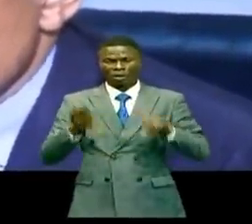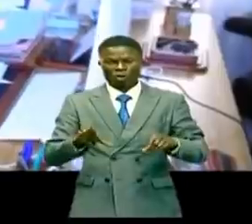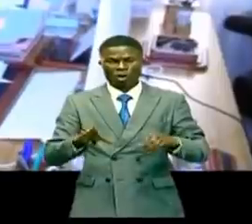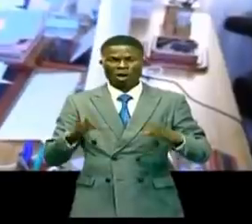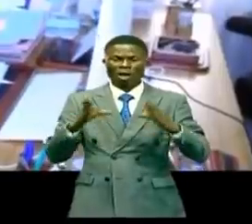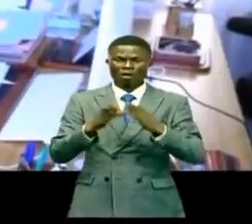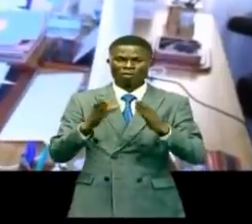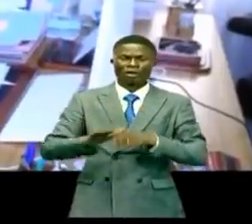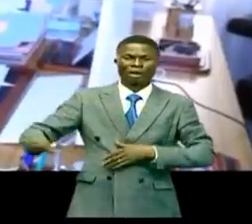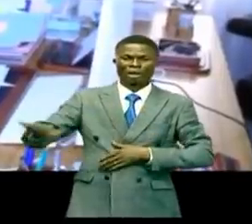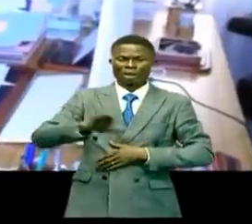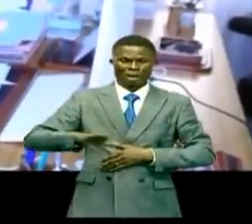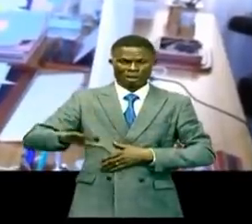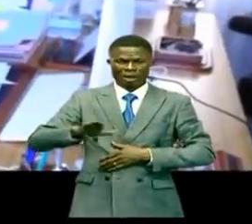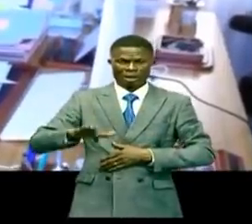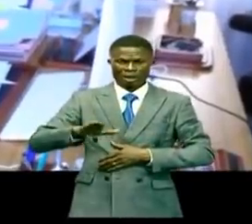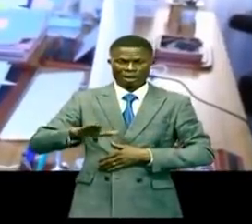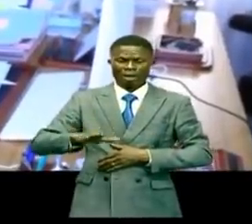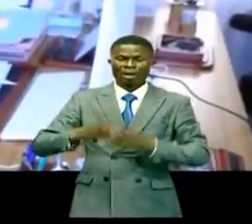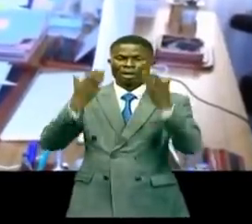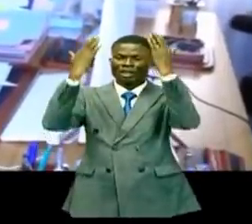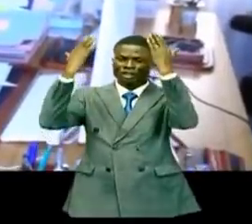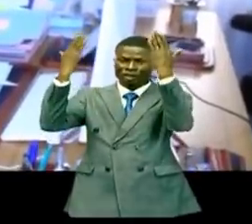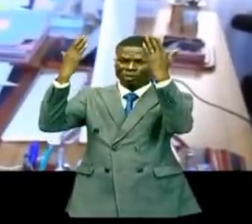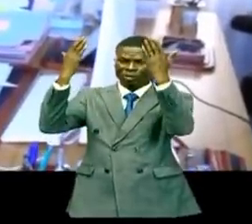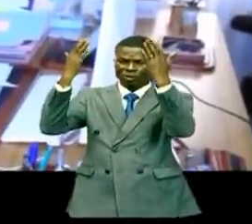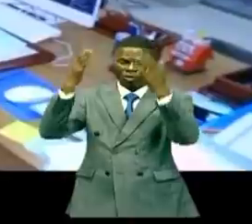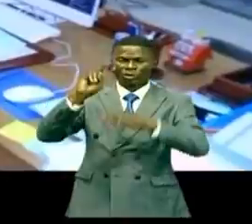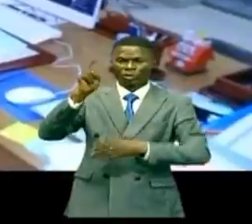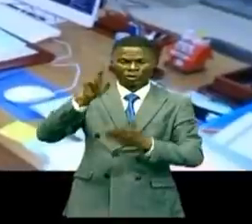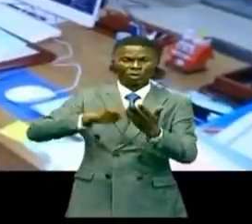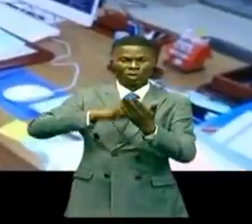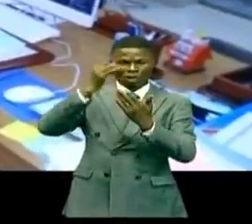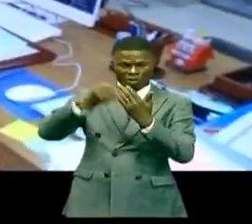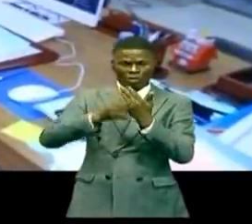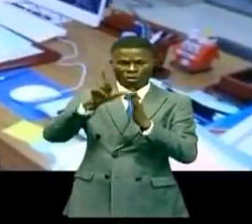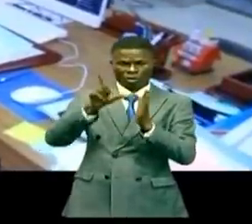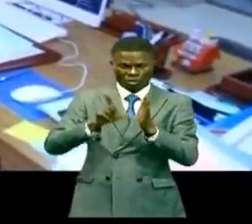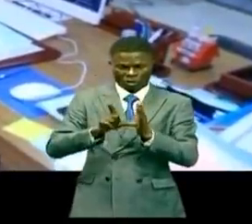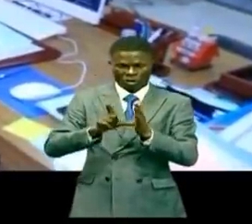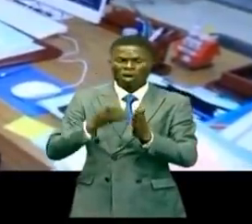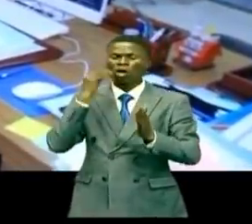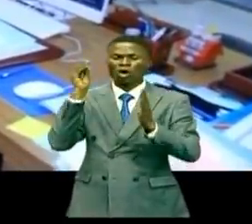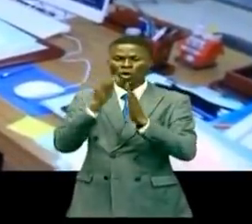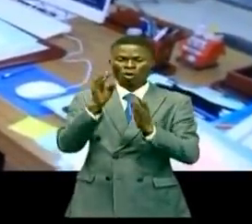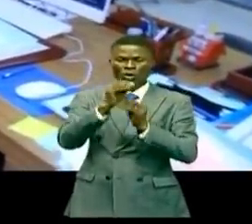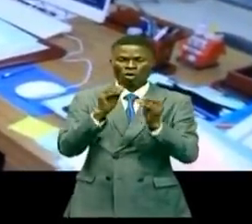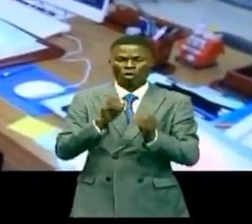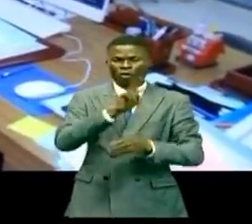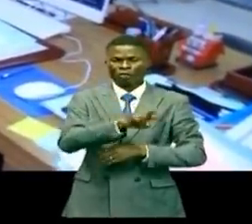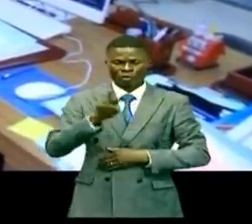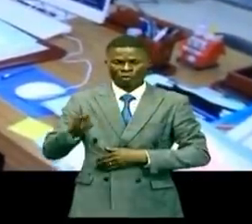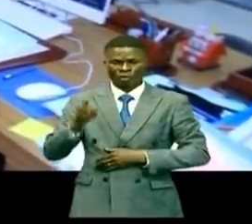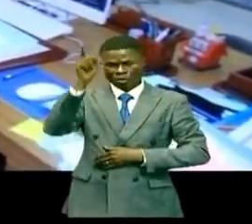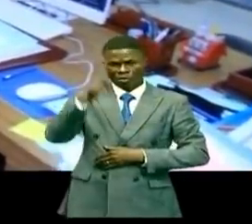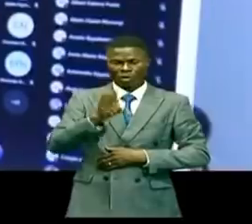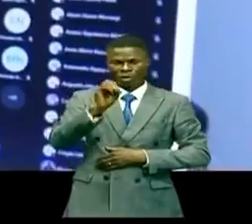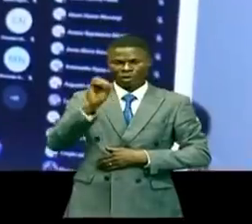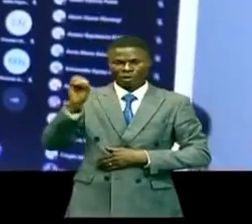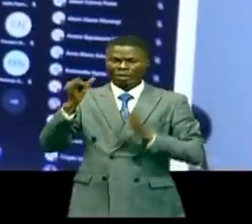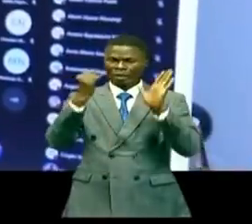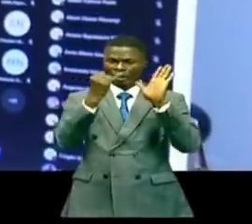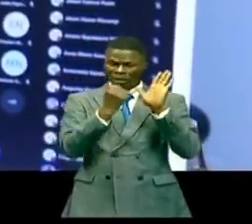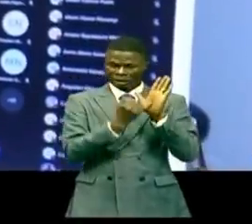Congo et la République de Zambie. Le second projet de loi se rapporte à l'ordonnance loi numéro